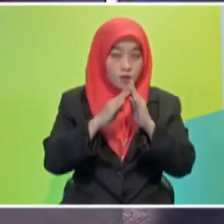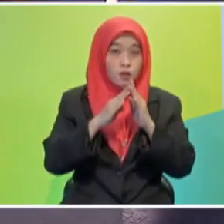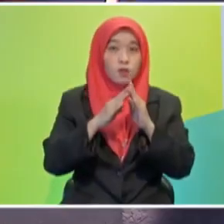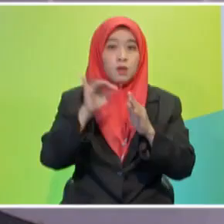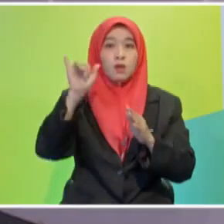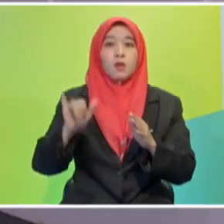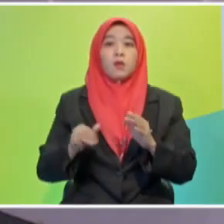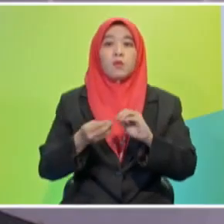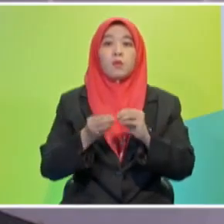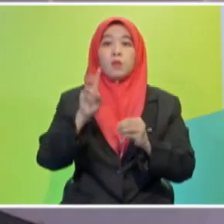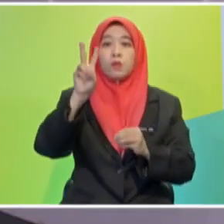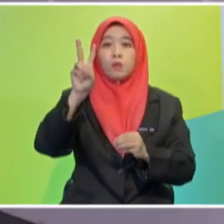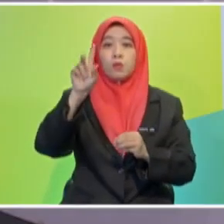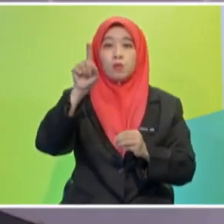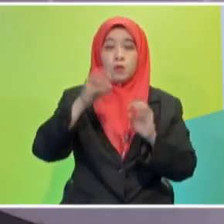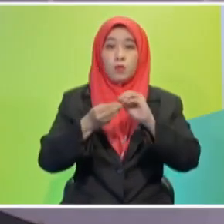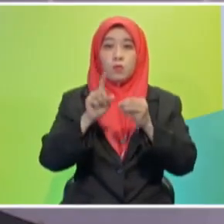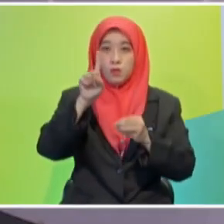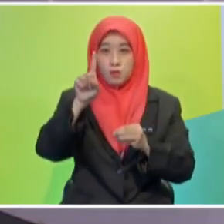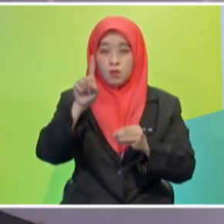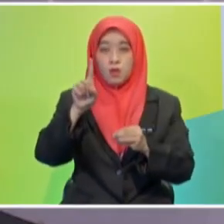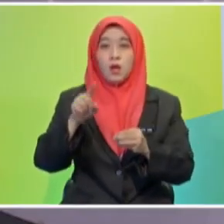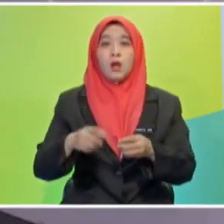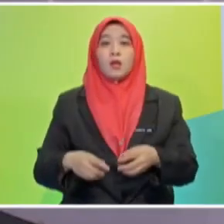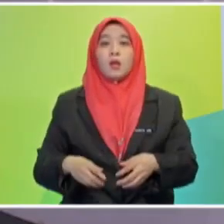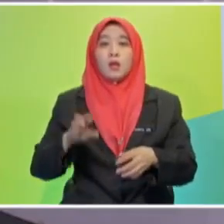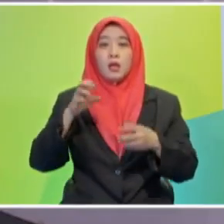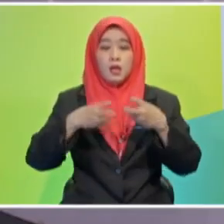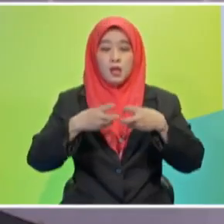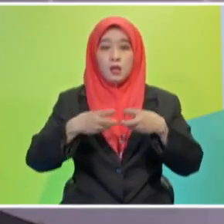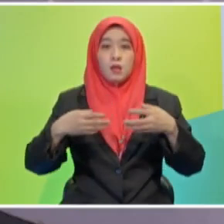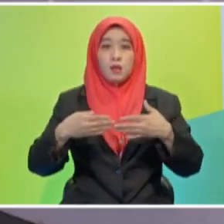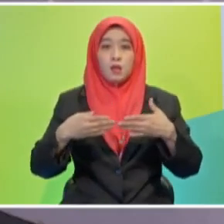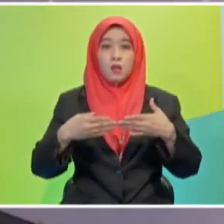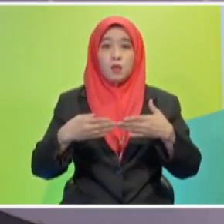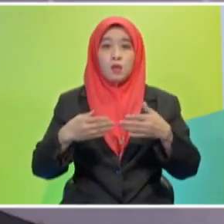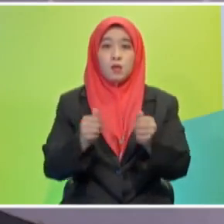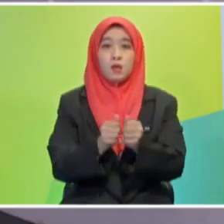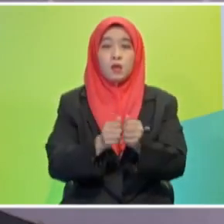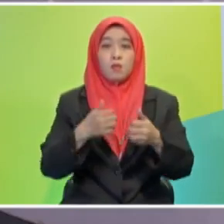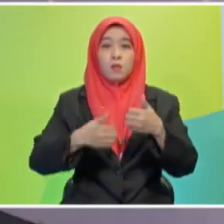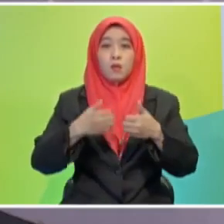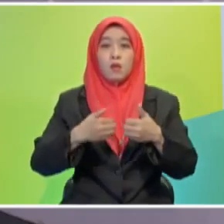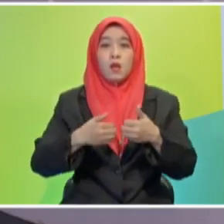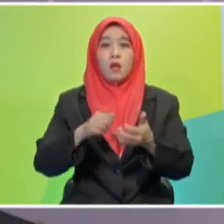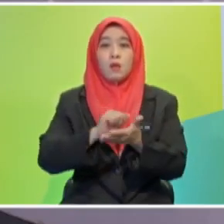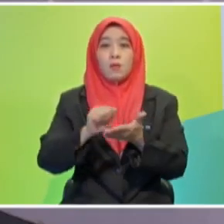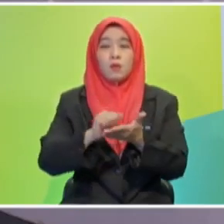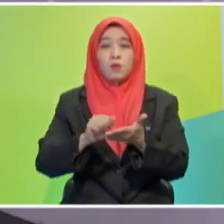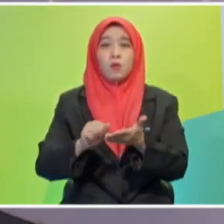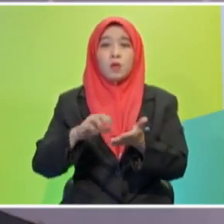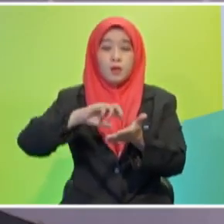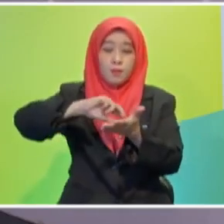pertama, bekalan kuasa elektrik disambungkan ke mesin basuh melalui plug 3 pin. Plug 3 pin dikategorikan sebagai